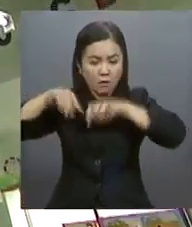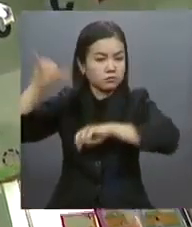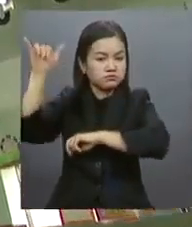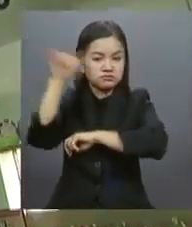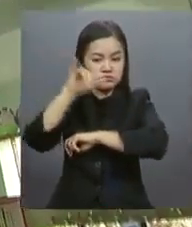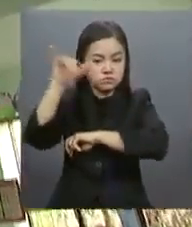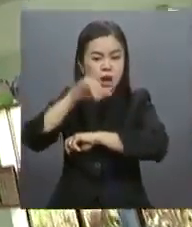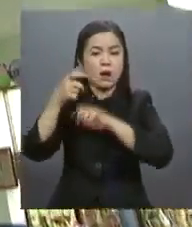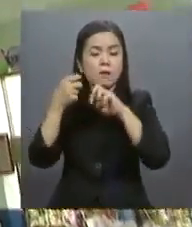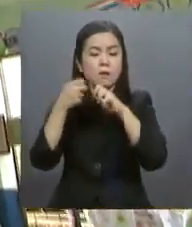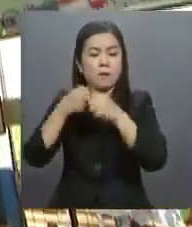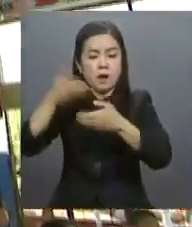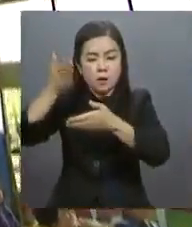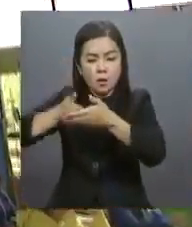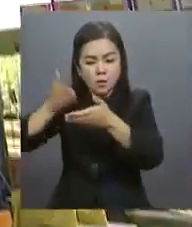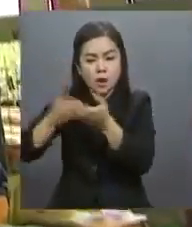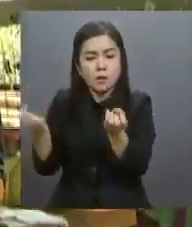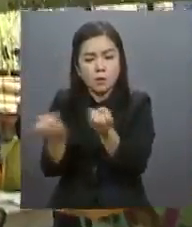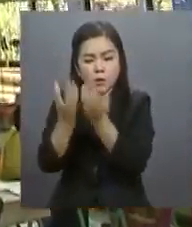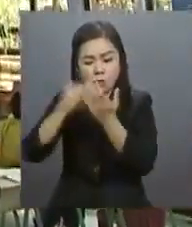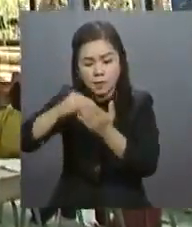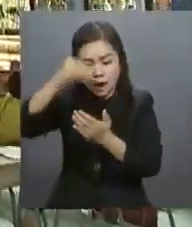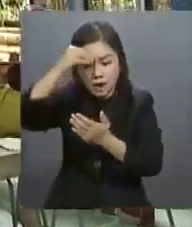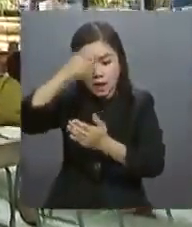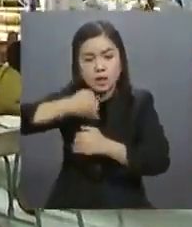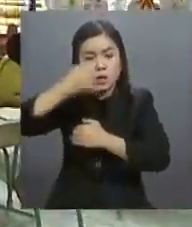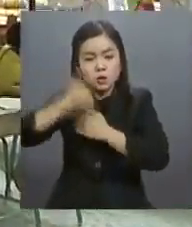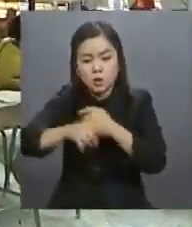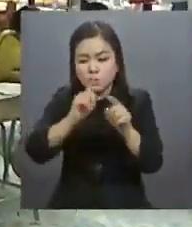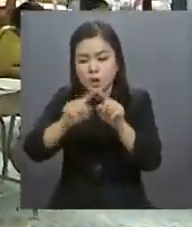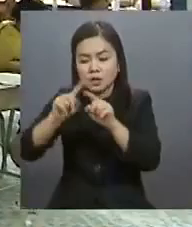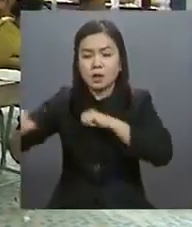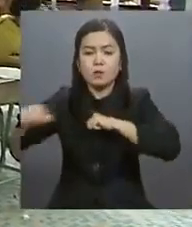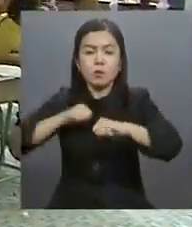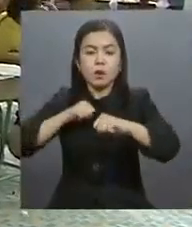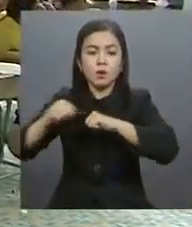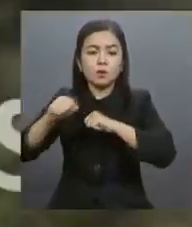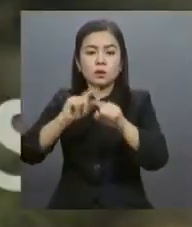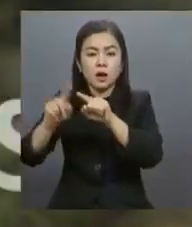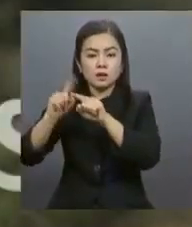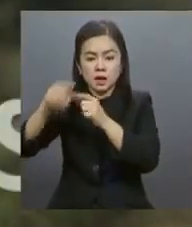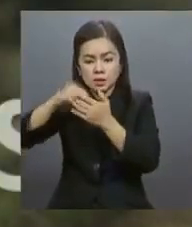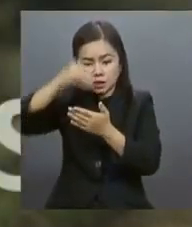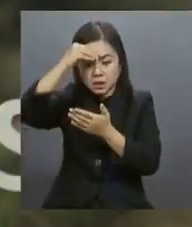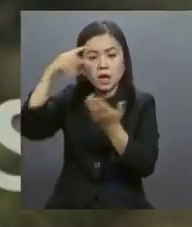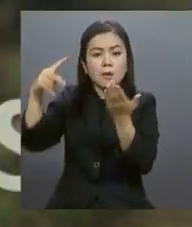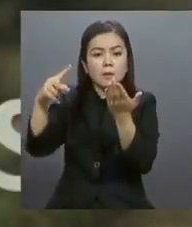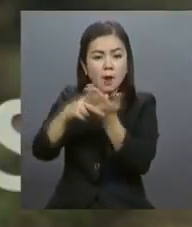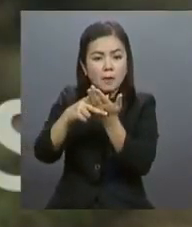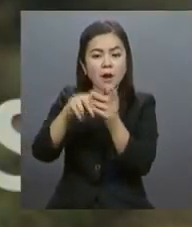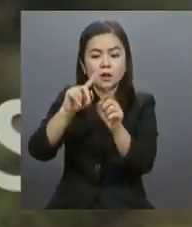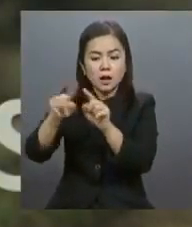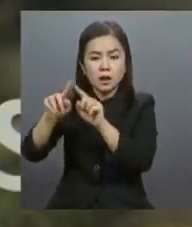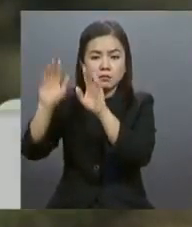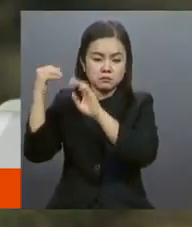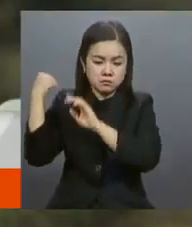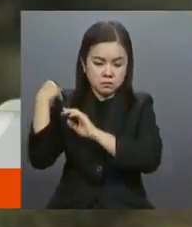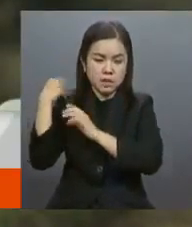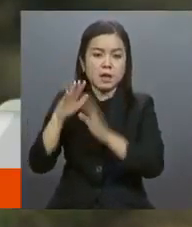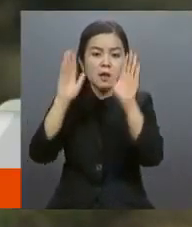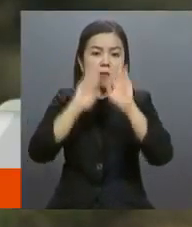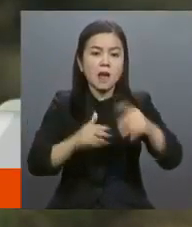งอุปสรรคที่ส่งผลต่อการเข้าถึงการศึกษาของเด็กและเยาวชนค่ะ เรายังขาดข้อมูลเกี่ยวกับคุณลักษณะของเด็กด้ว